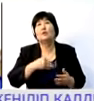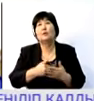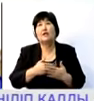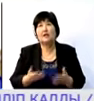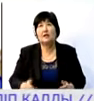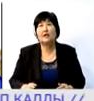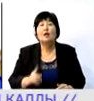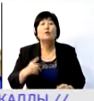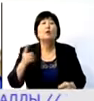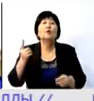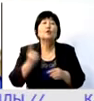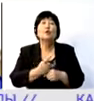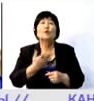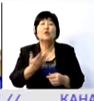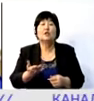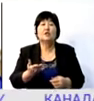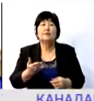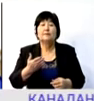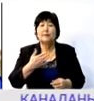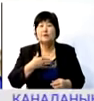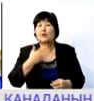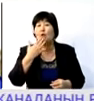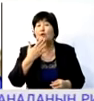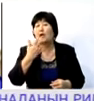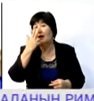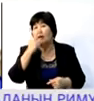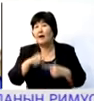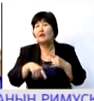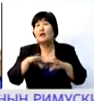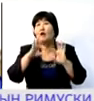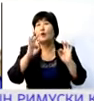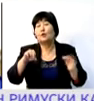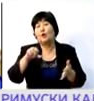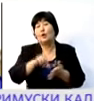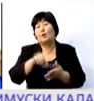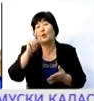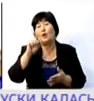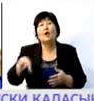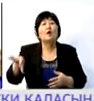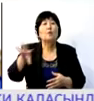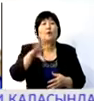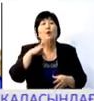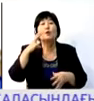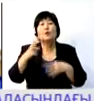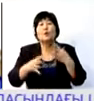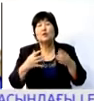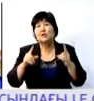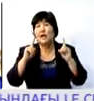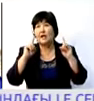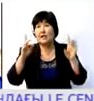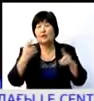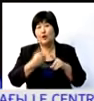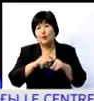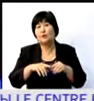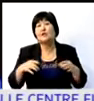еліндегі ұлтымыздың табиғатын, салт-дәстүрін, өнерін, барлығын көрсете білген, бүкіл дүние жүзіне танытқан осы